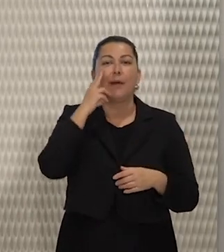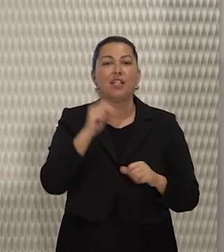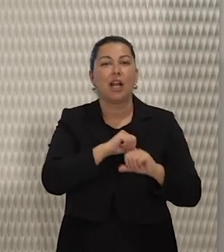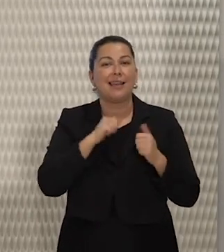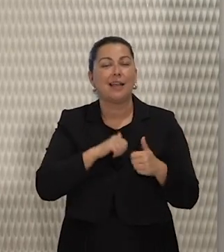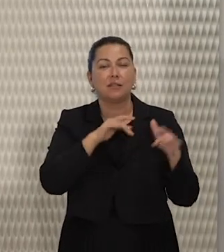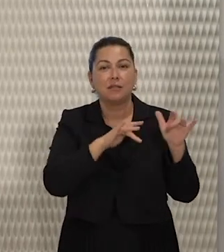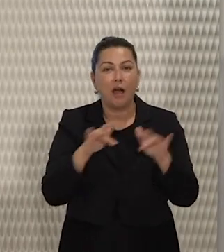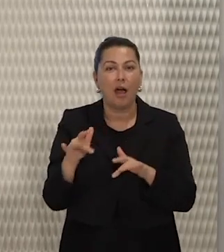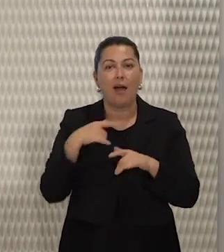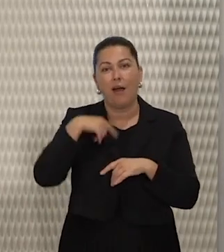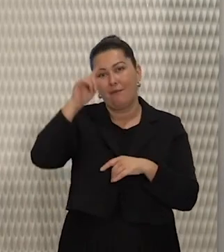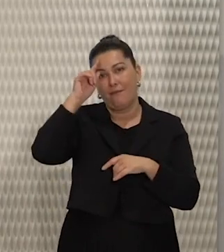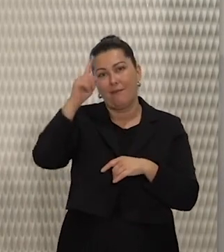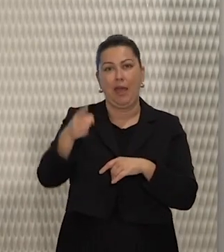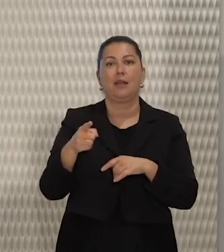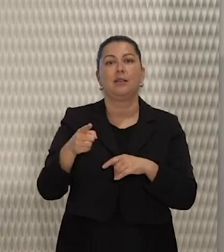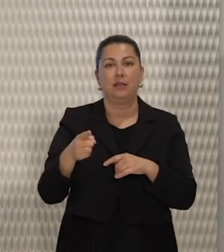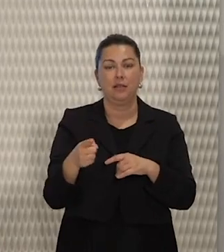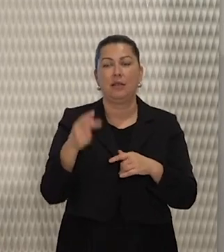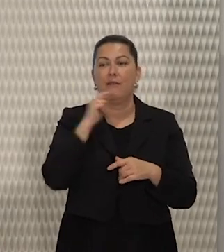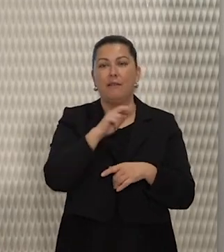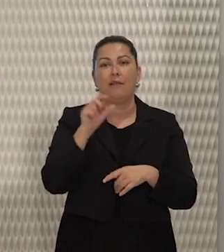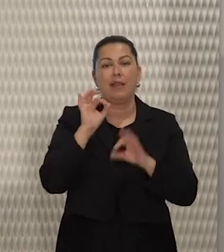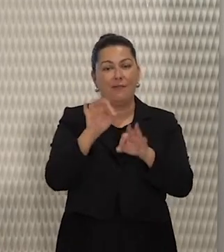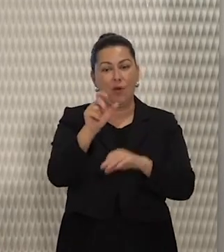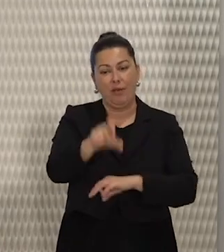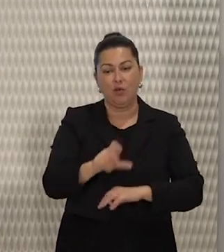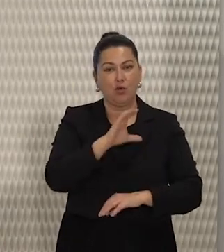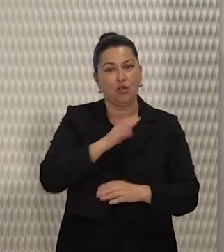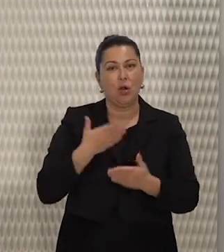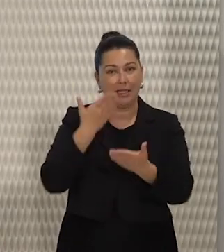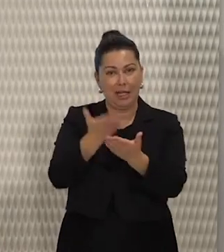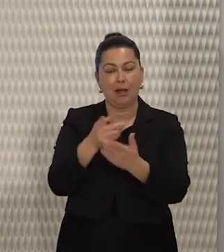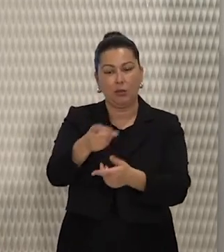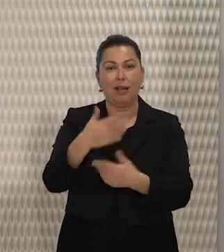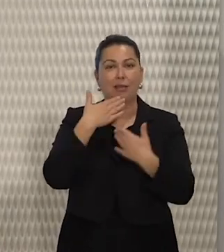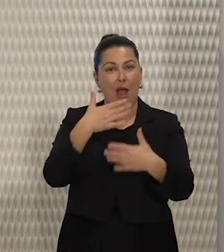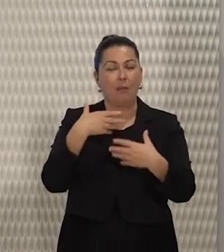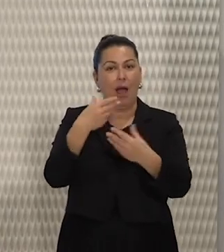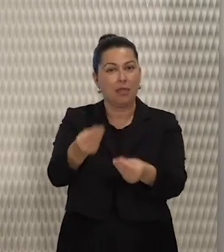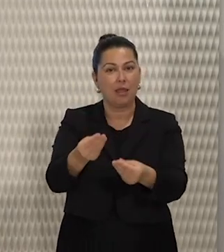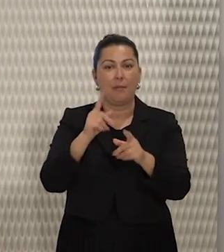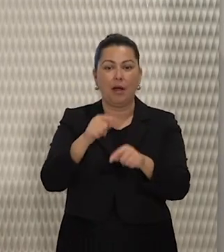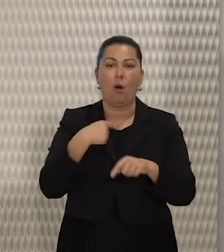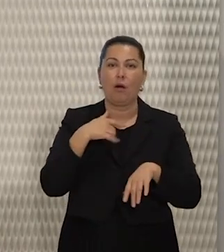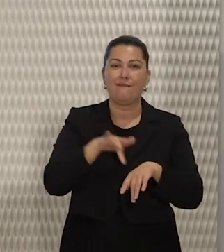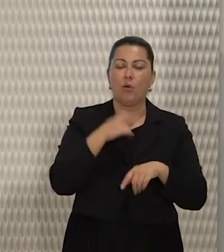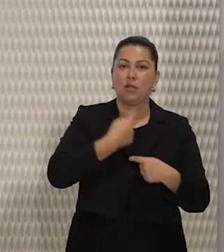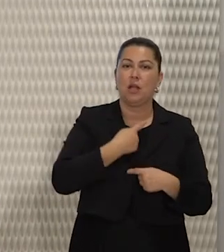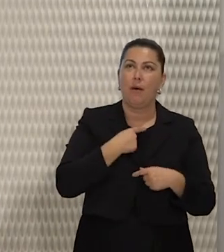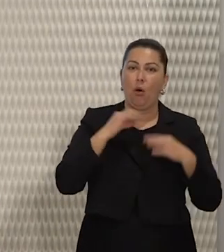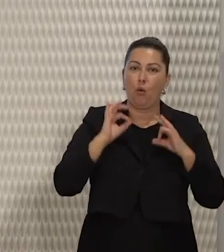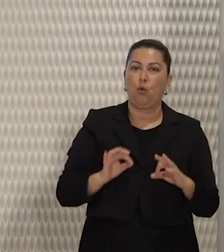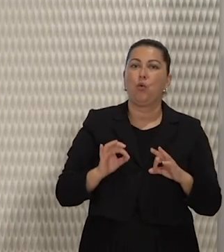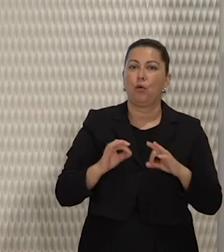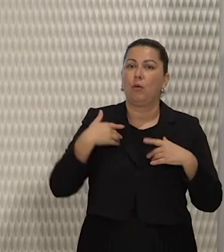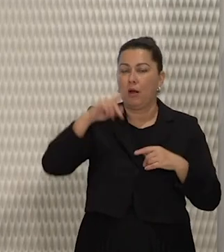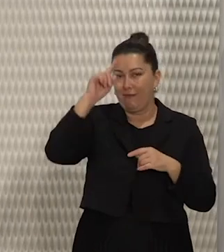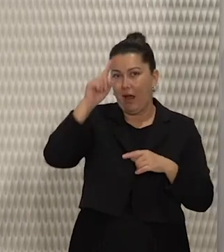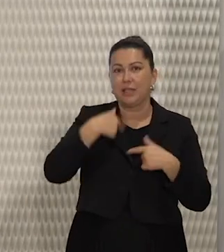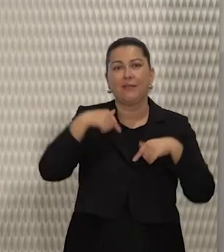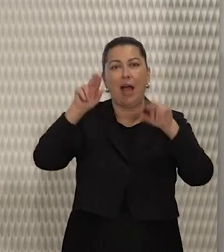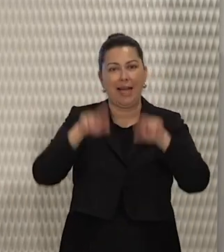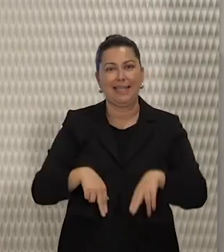hat, weiß, wenn man jemandem eine Chance gibt und der nimmt es dankbar an, dann fühlt man sich selbst, glaube ich, auch gut und man weiß, man